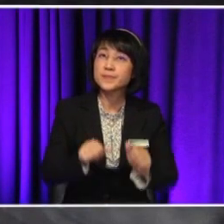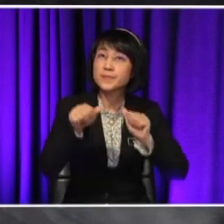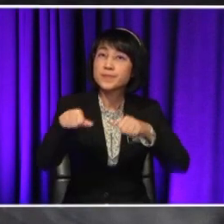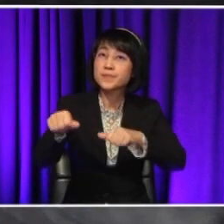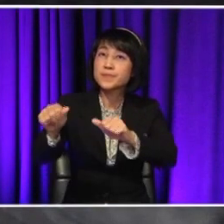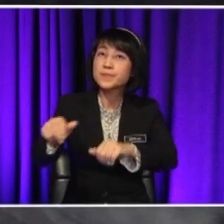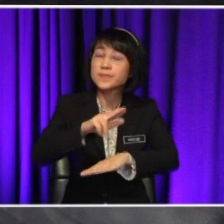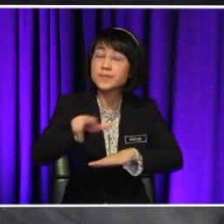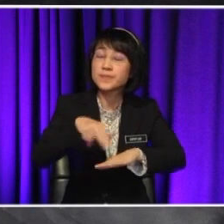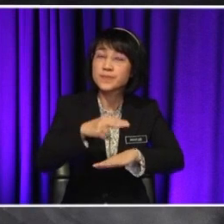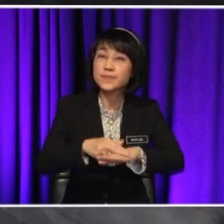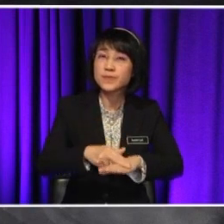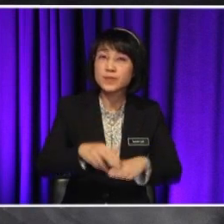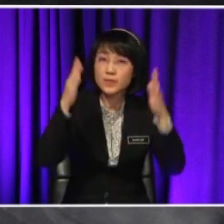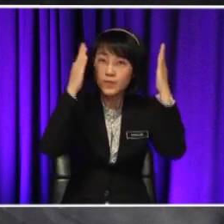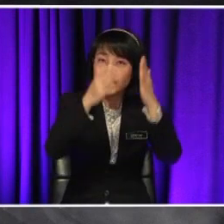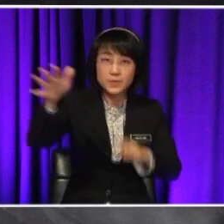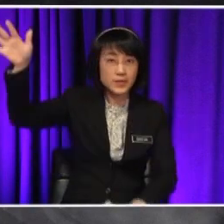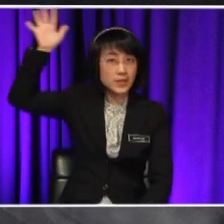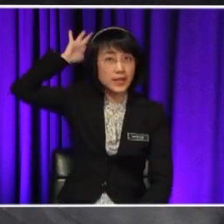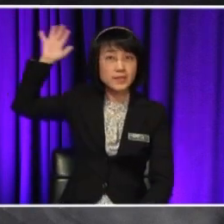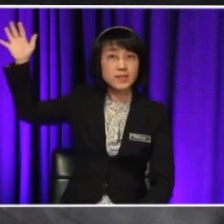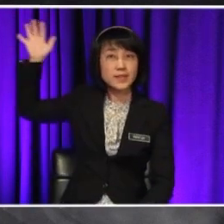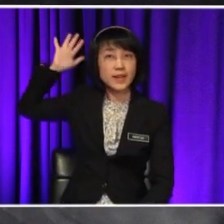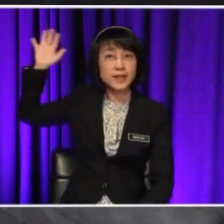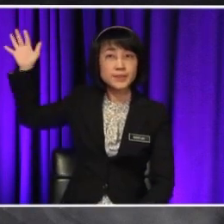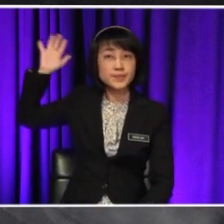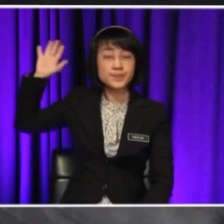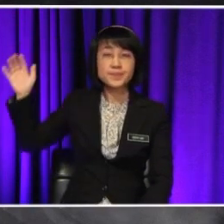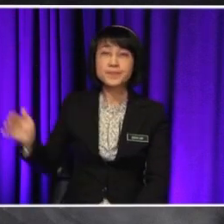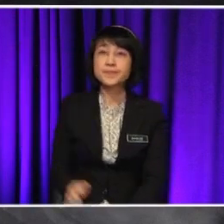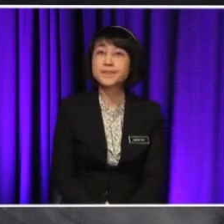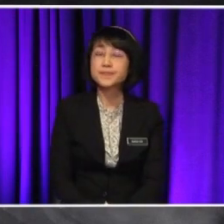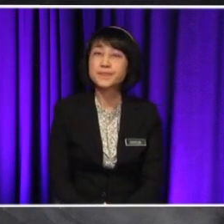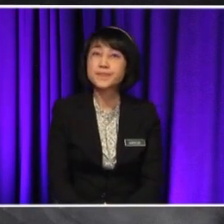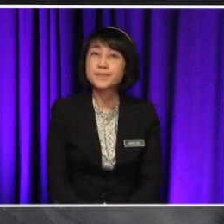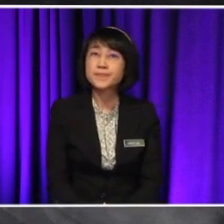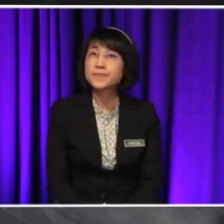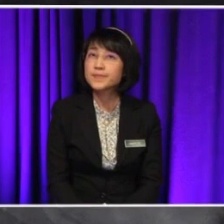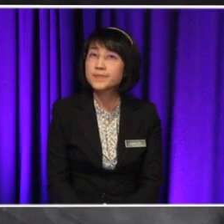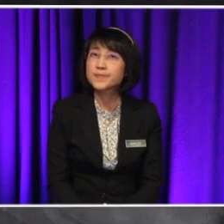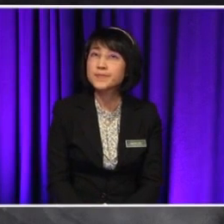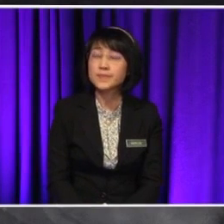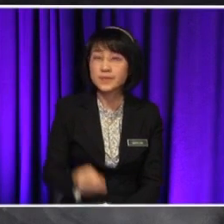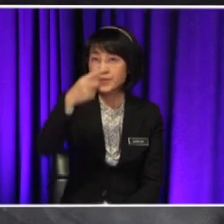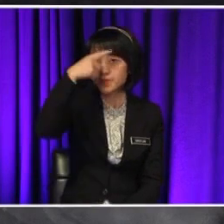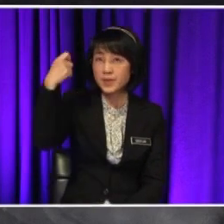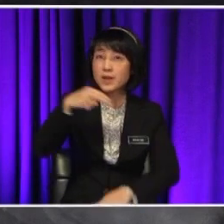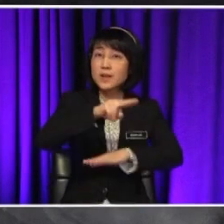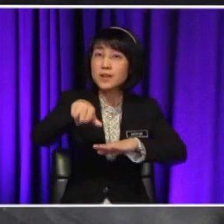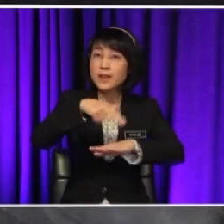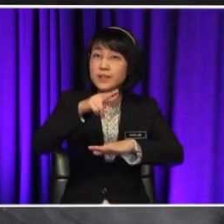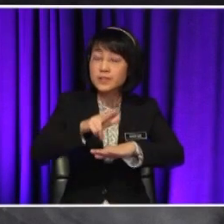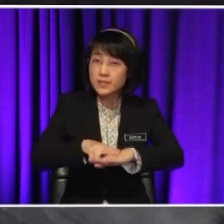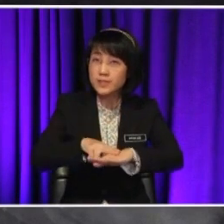kepada landscape, kepada lukisan landscape. Sebab apa perkataan natural? Kita berpegang